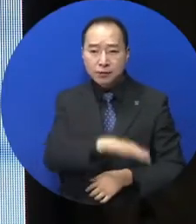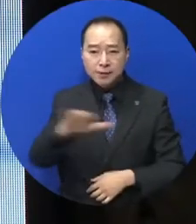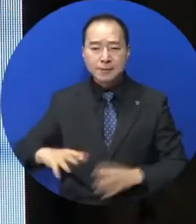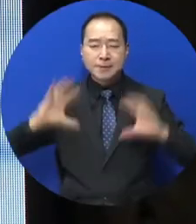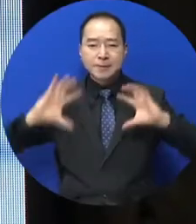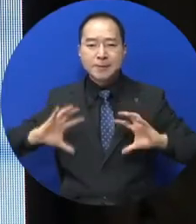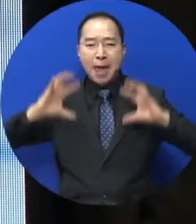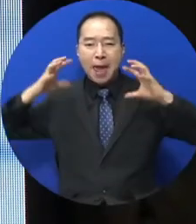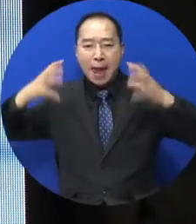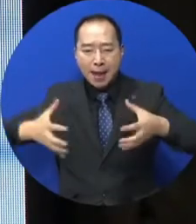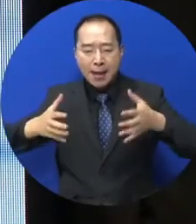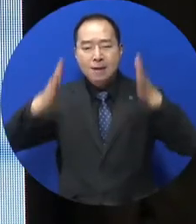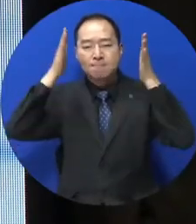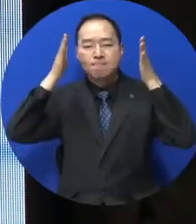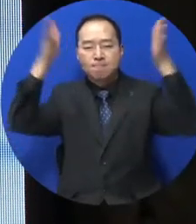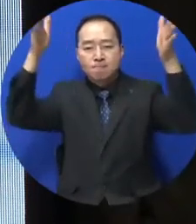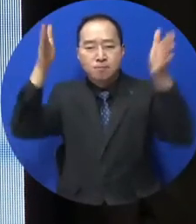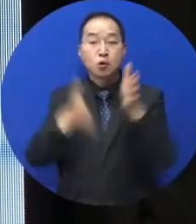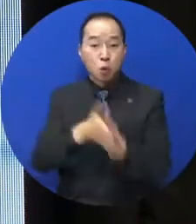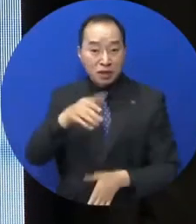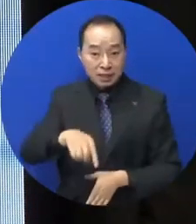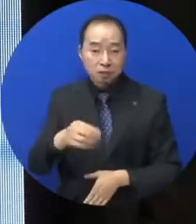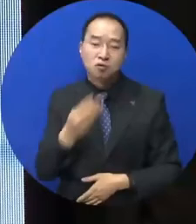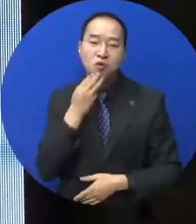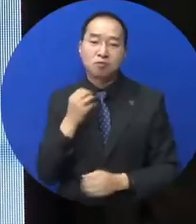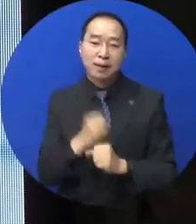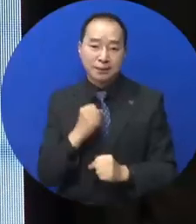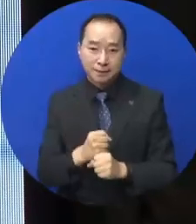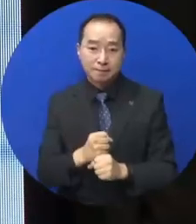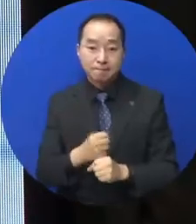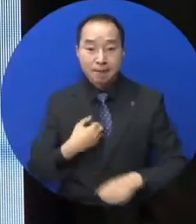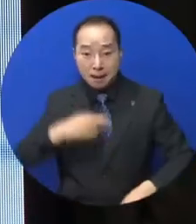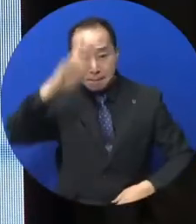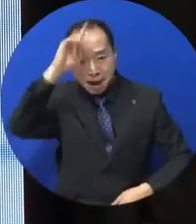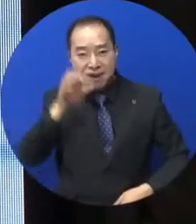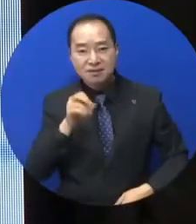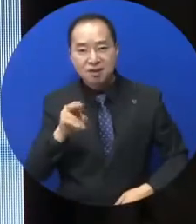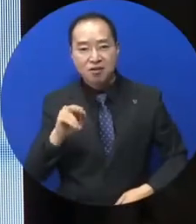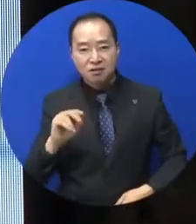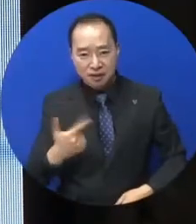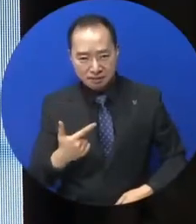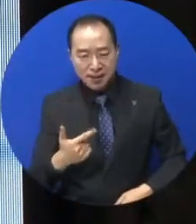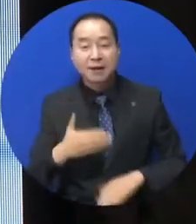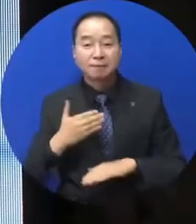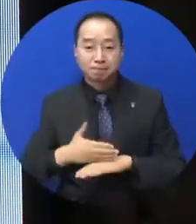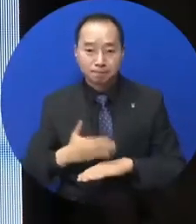도시 서울로 가야 합니다. 박영선입니다. 감사합니다.